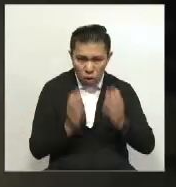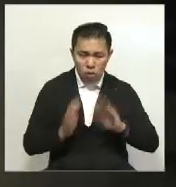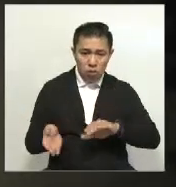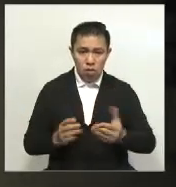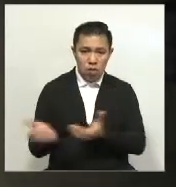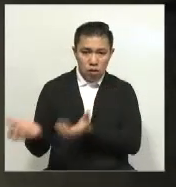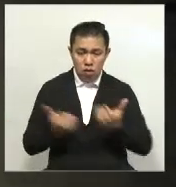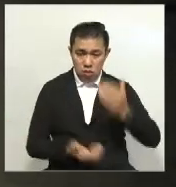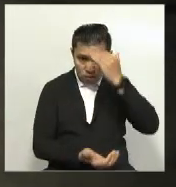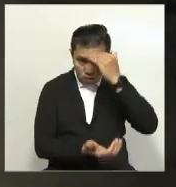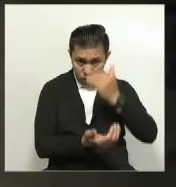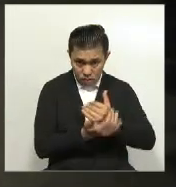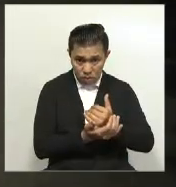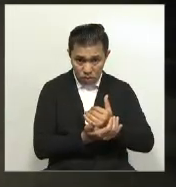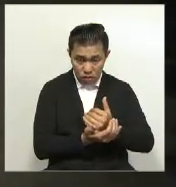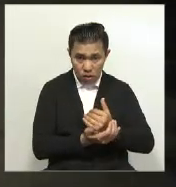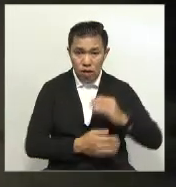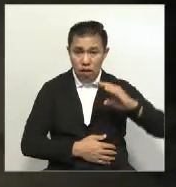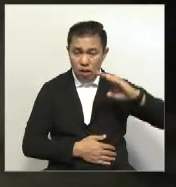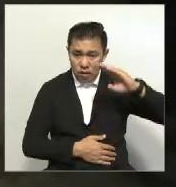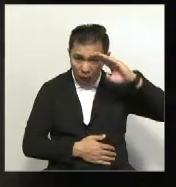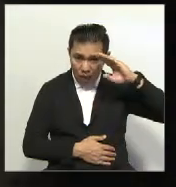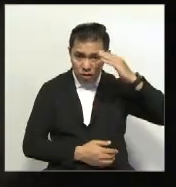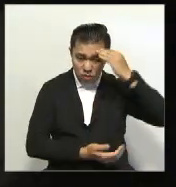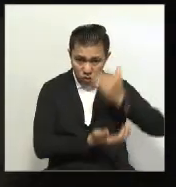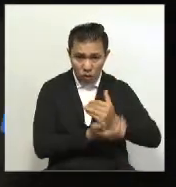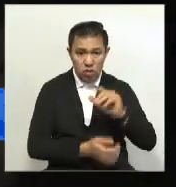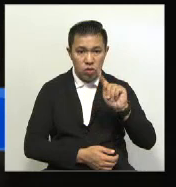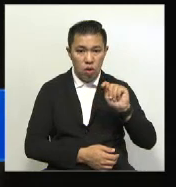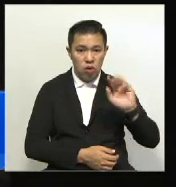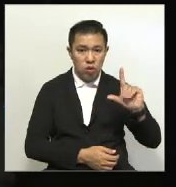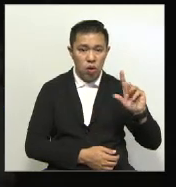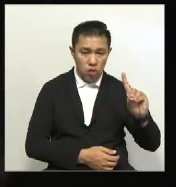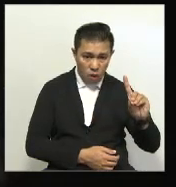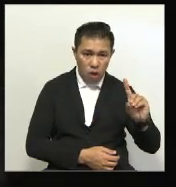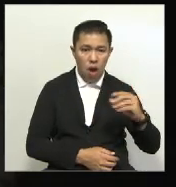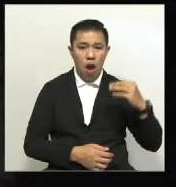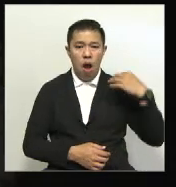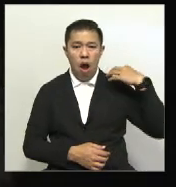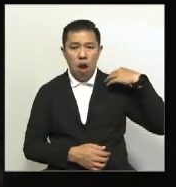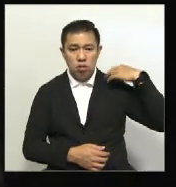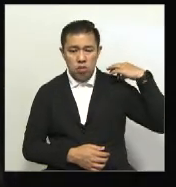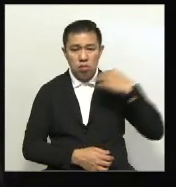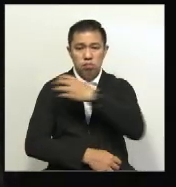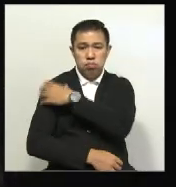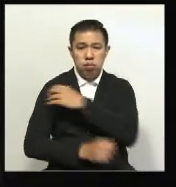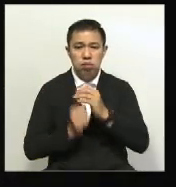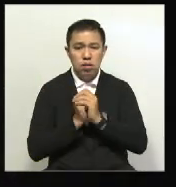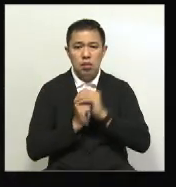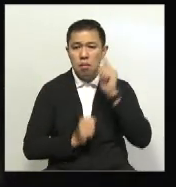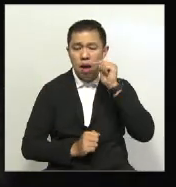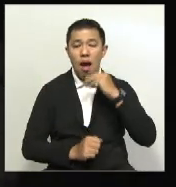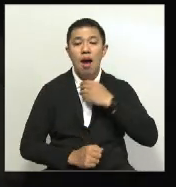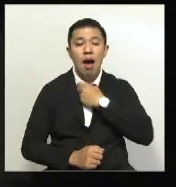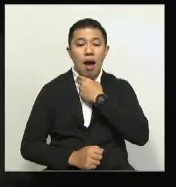โดยทางตำรวจพิสูจน์หลักฐานพร้อมด้วยกำลังพลทหารตำรวจตระเวนชายแดนอาสาสมัครกู้ภัยมูลนิธิบรรเทาสาธารณภัยแม่ฮ่องสอน